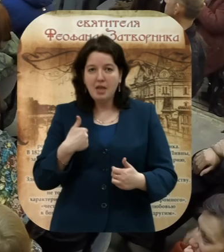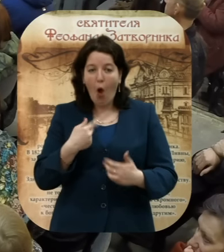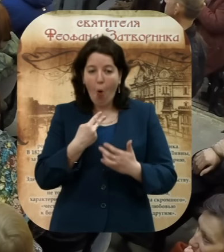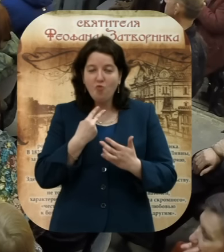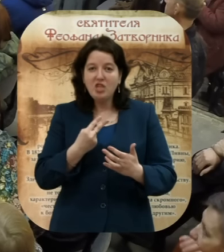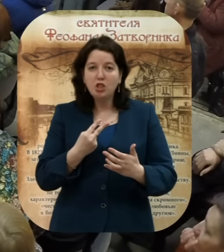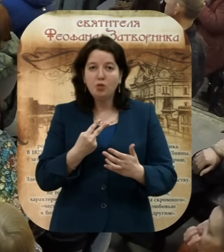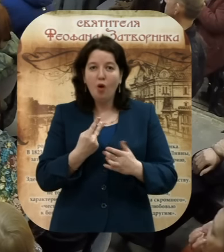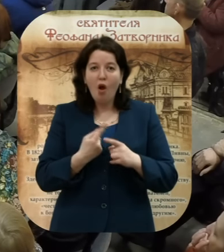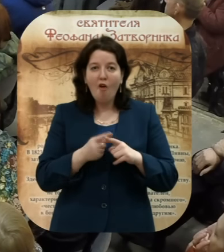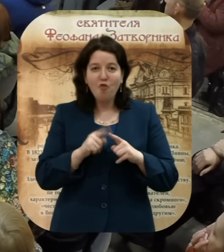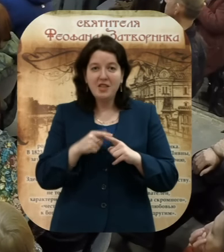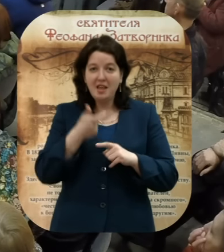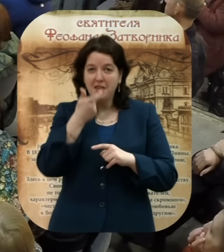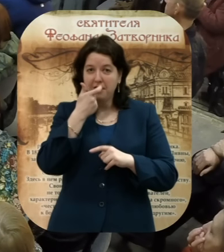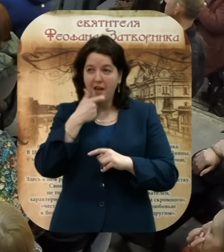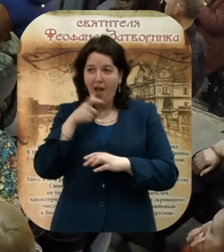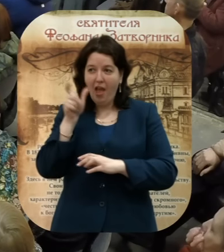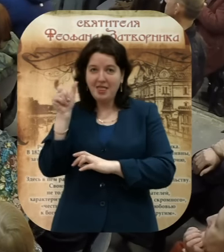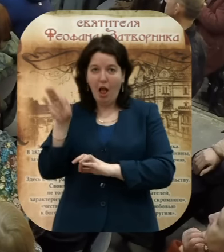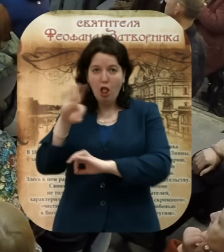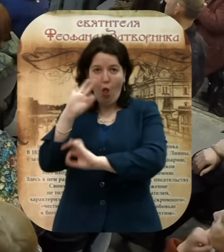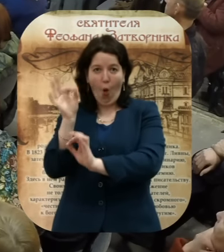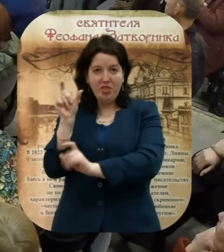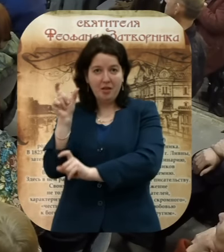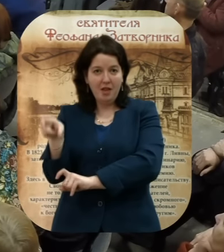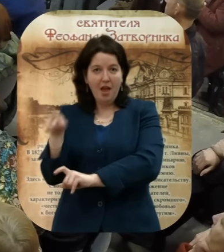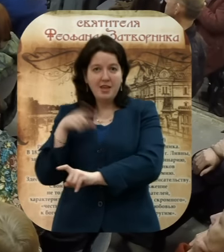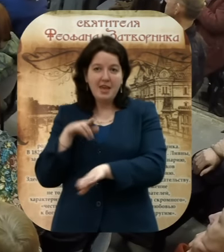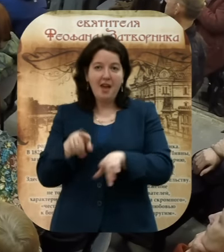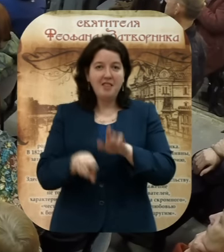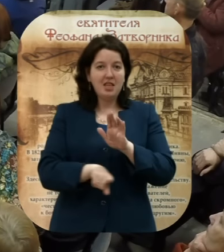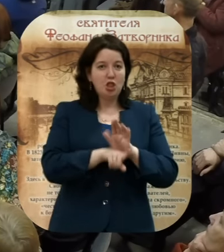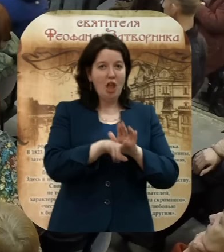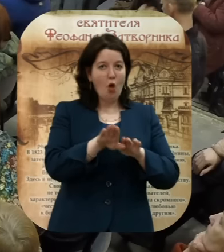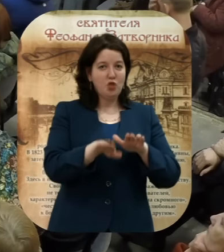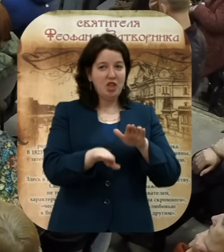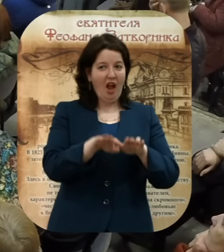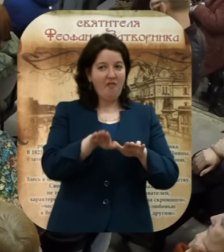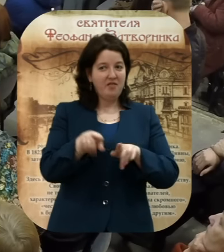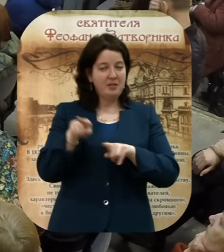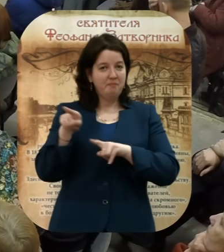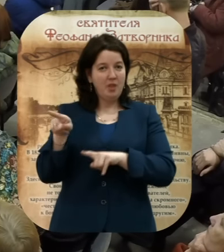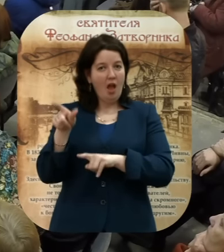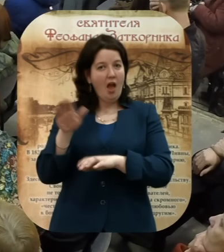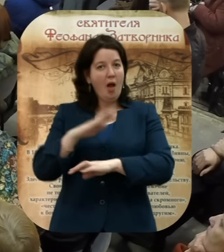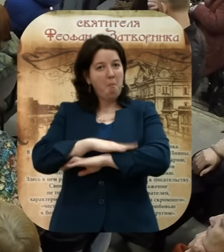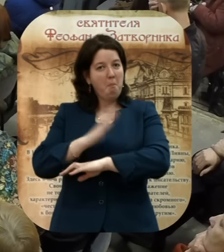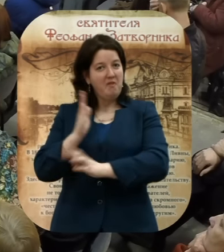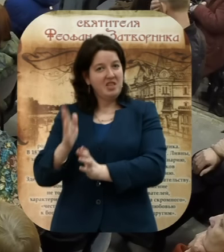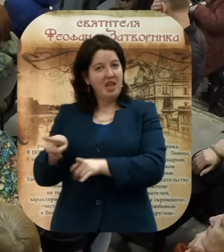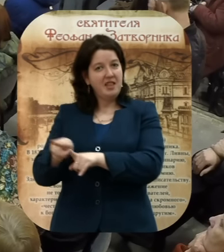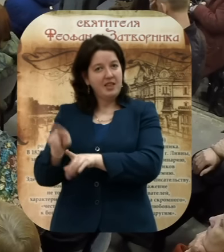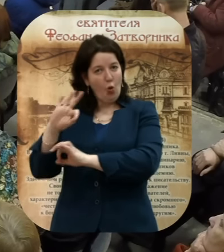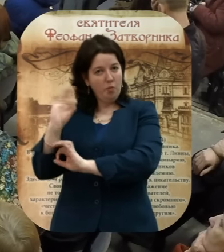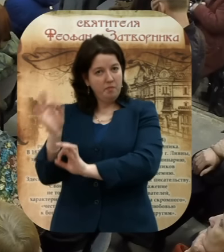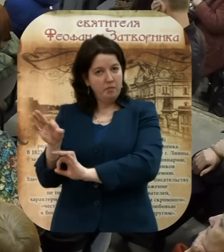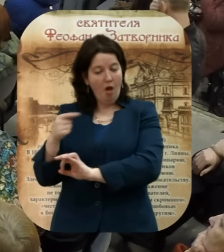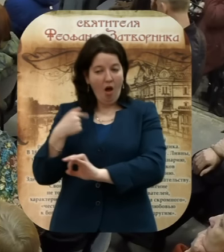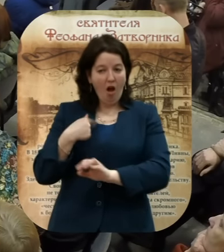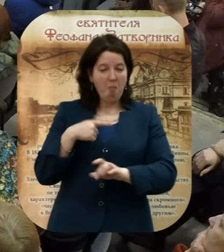я увижу вот этот эталон и начинаю сравнивать свое поведение с тем, что требуется. И тут